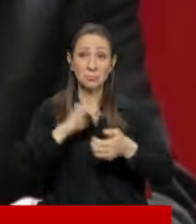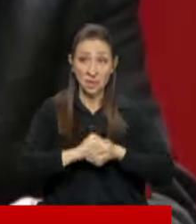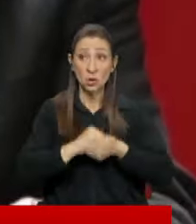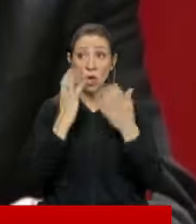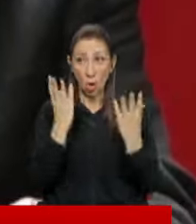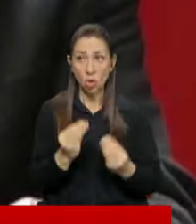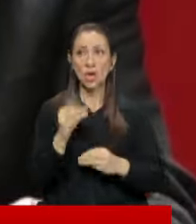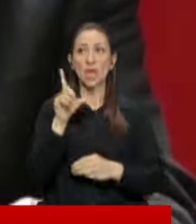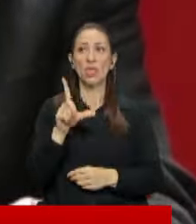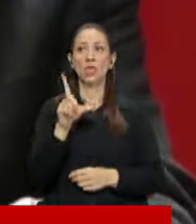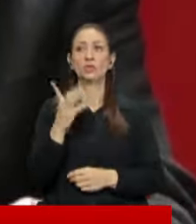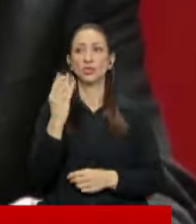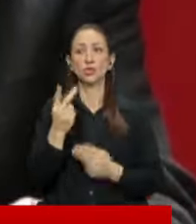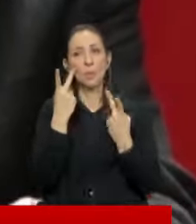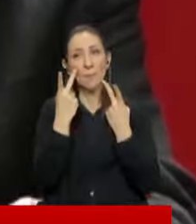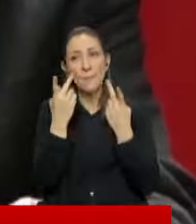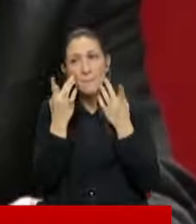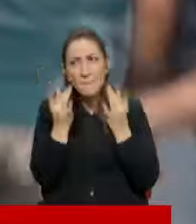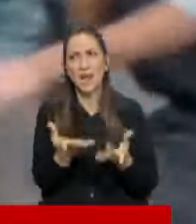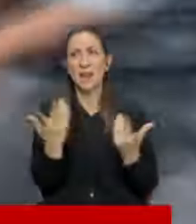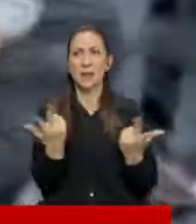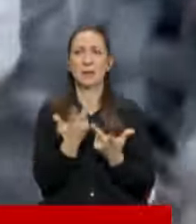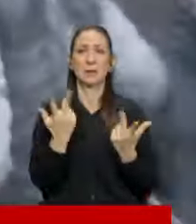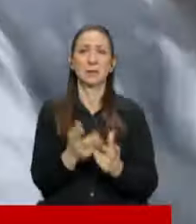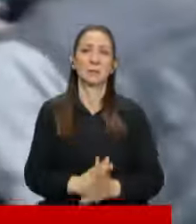duyulduğu apaçık ortadadır.